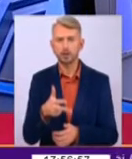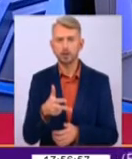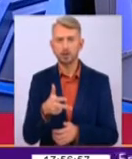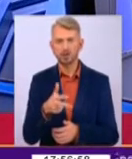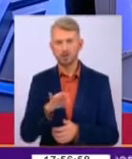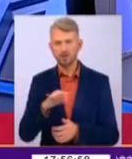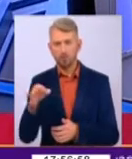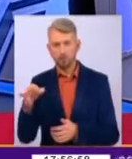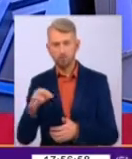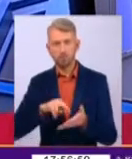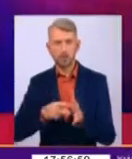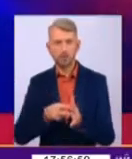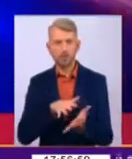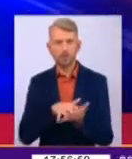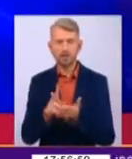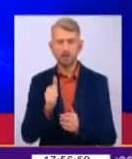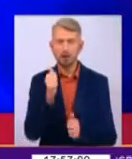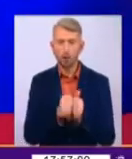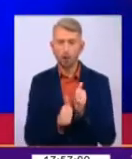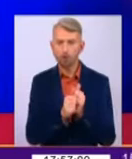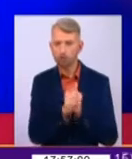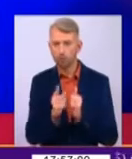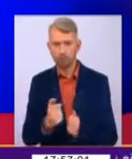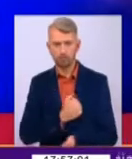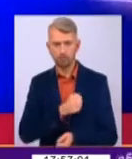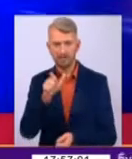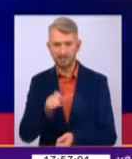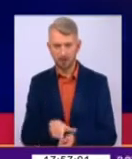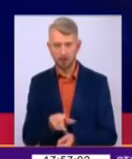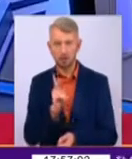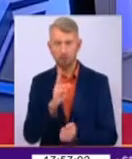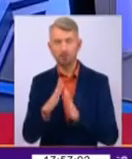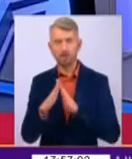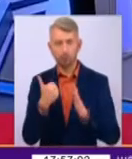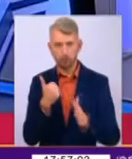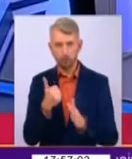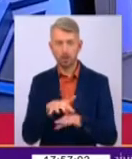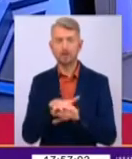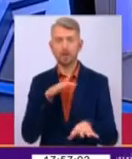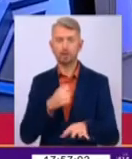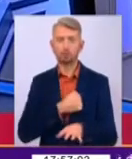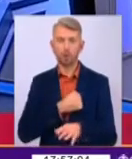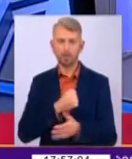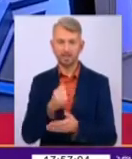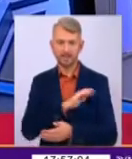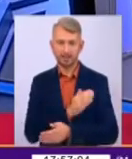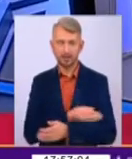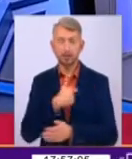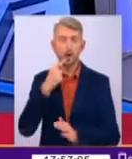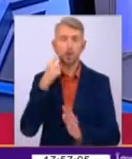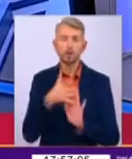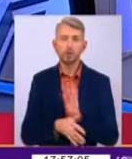невеличким хвостиком планують витратити на кожного бійця, того, якого призовуть до лав Збройних сил. Я розумію,